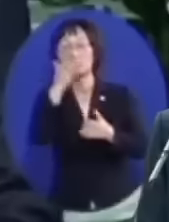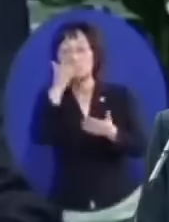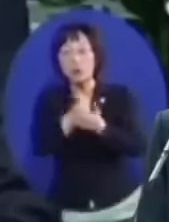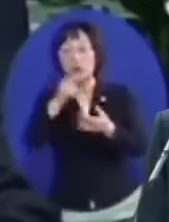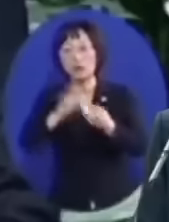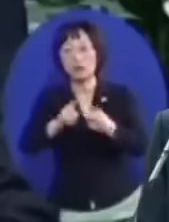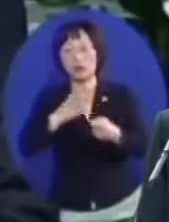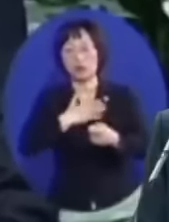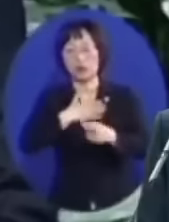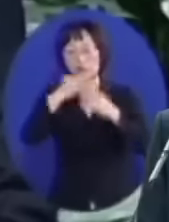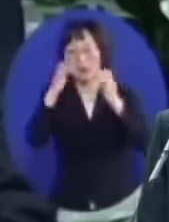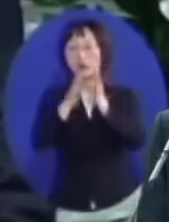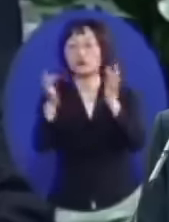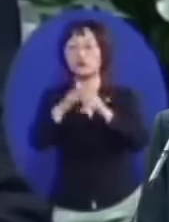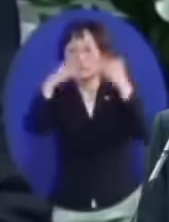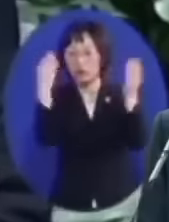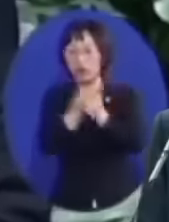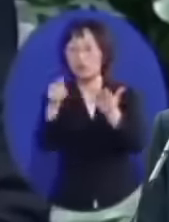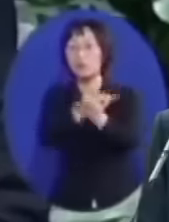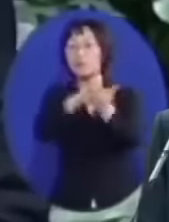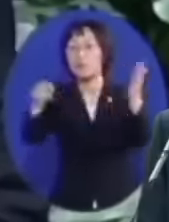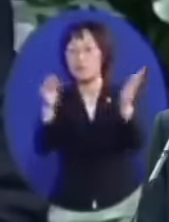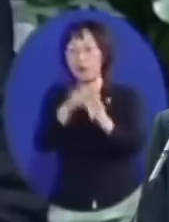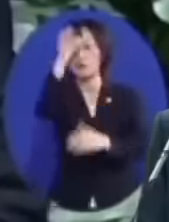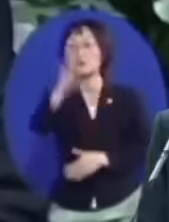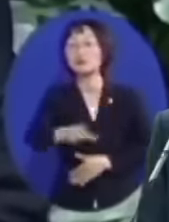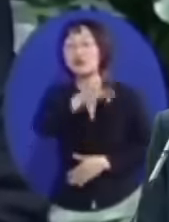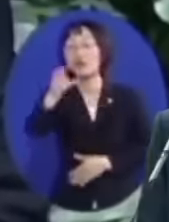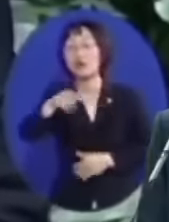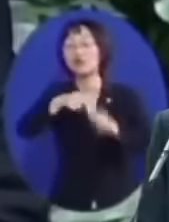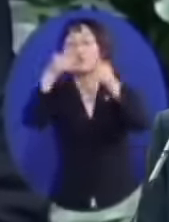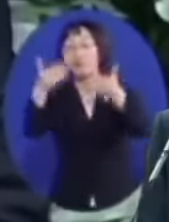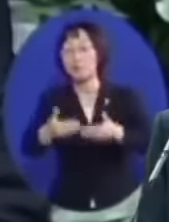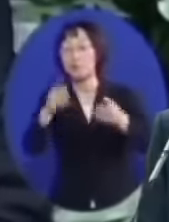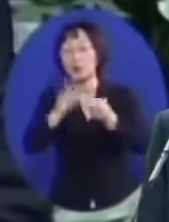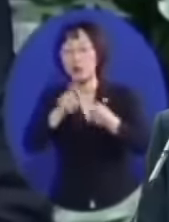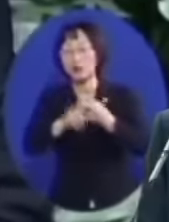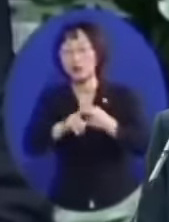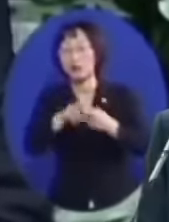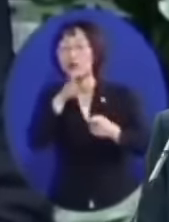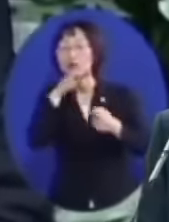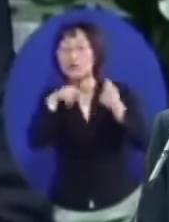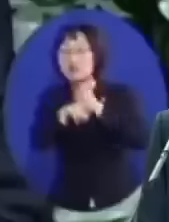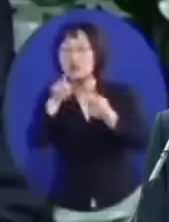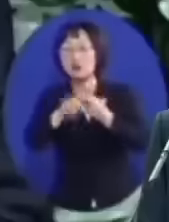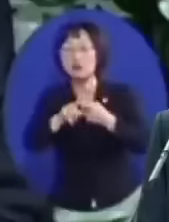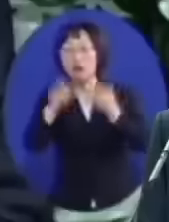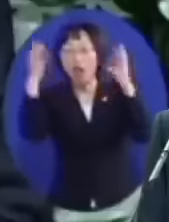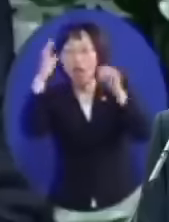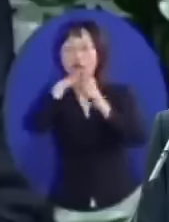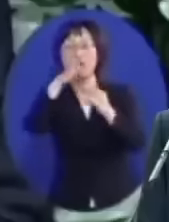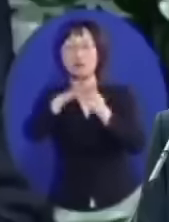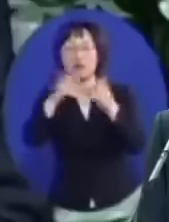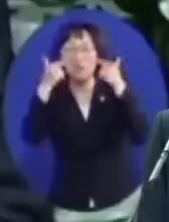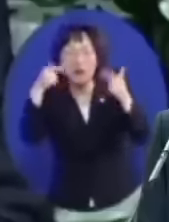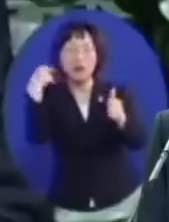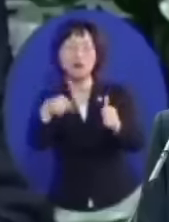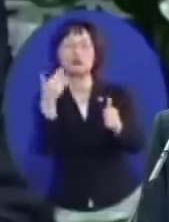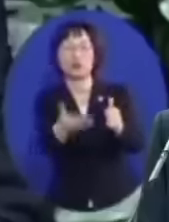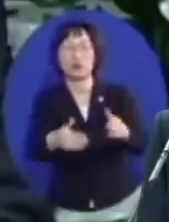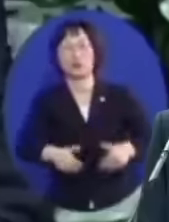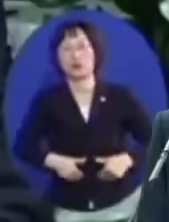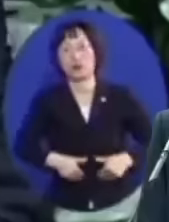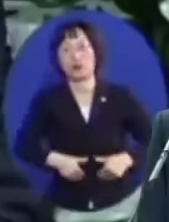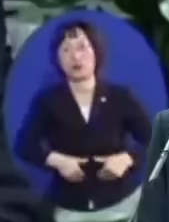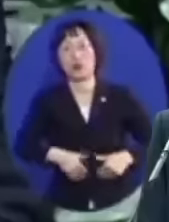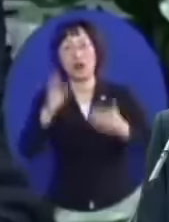주시고 십자가에서 구원을 주셨다는 그 진리를 어린아이에게 확실히 가르쳐 줘야 되는 것입니다. 그리고 사후